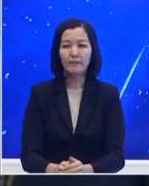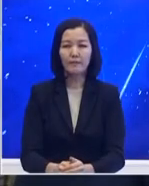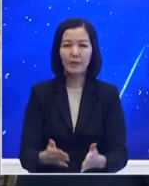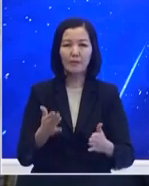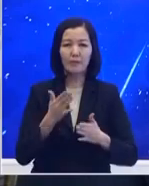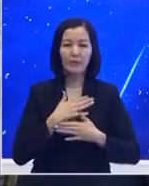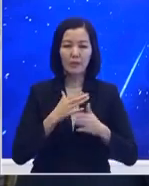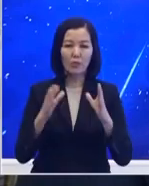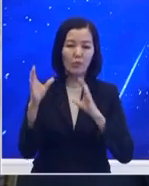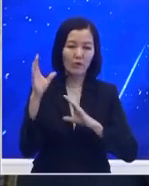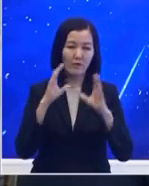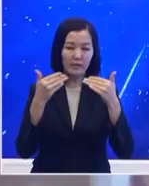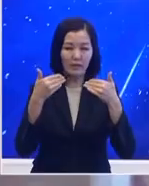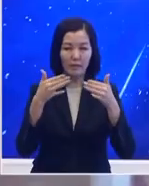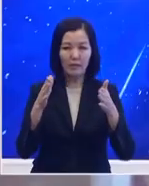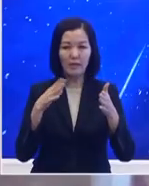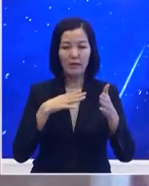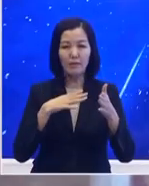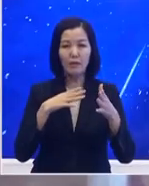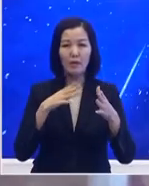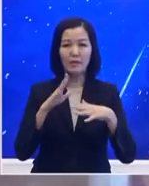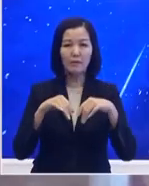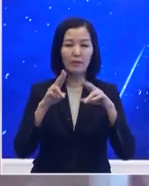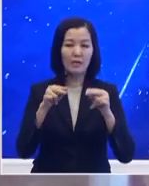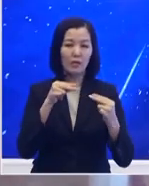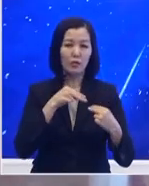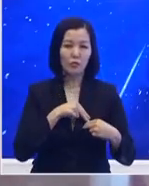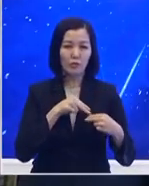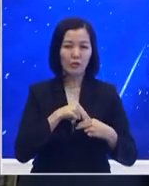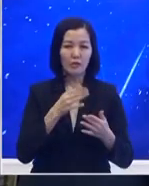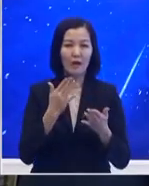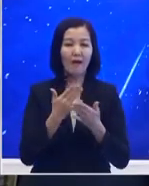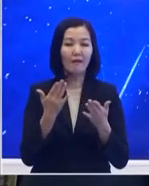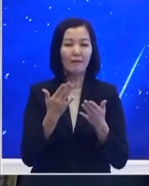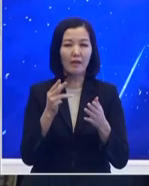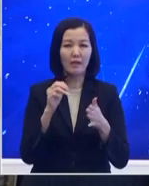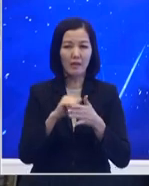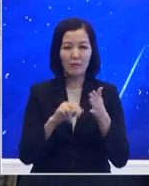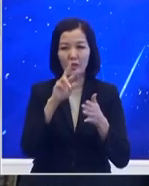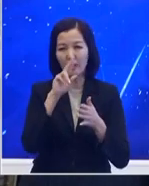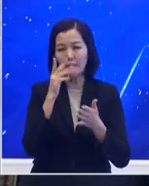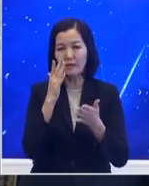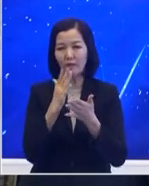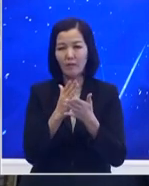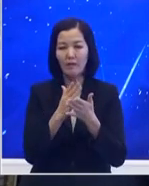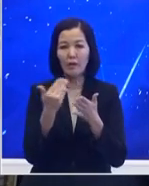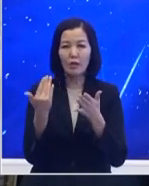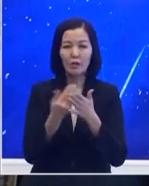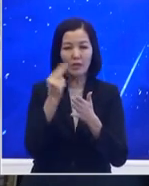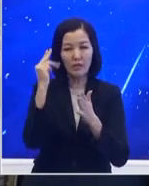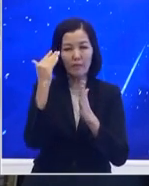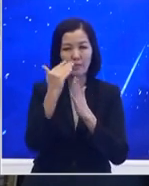Біздің университетті бітіріп барып, маман болып жұмыс істеп жатқан түлектеріміздің қандай кемшіліктері болып жатыр? Мына жаңартылған білім